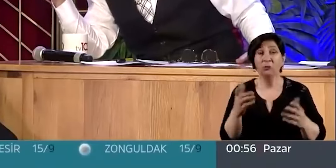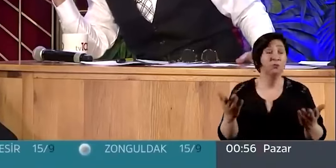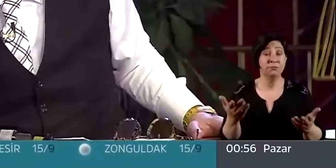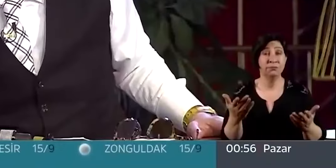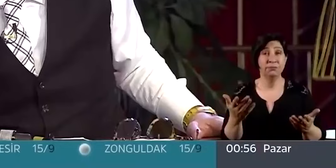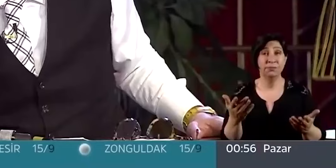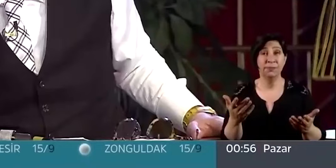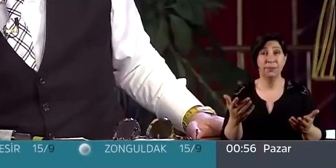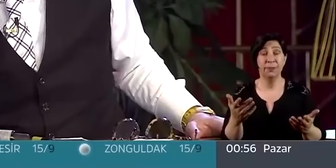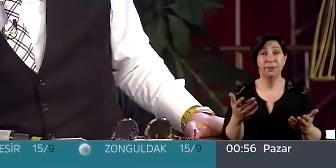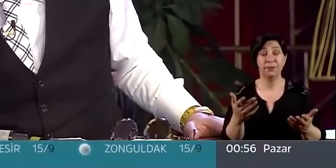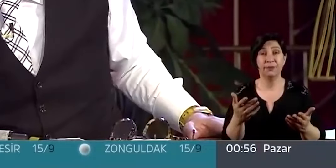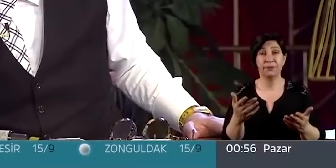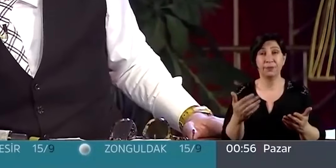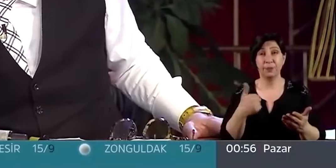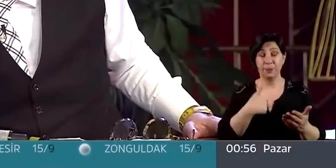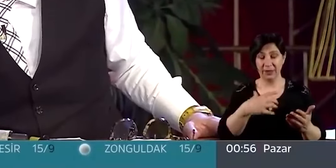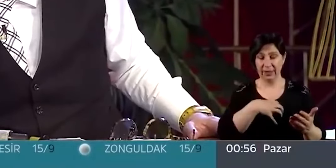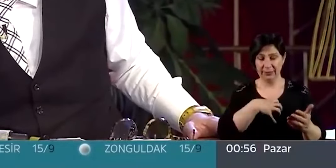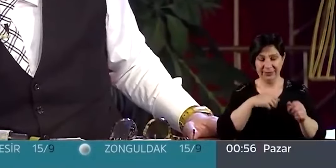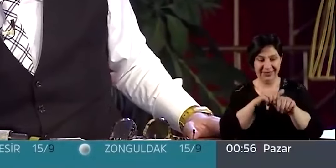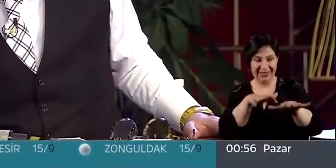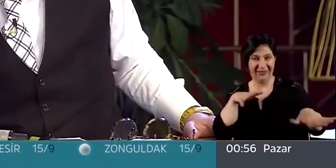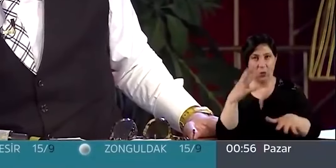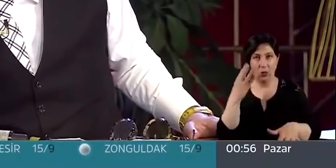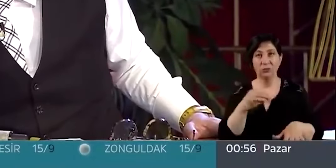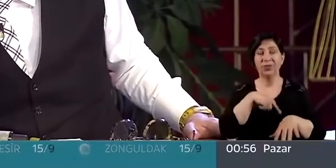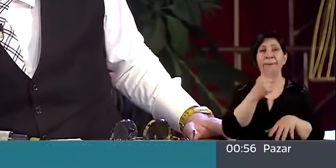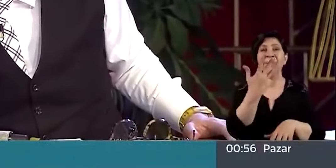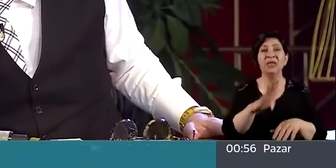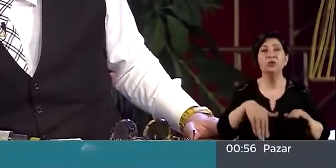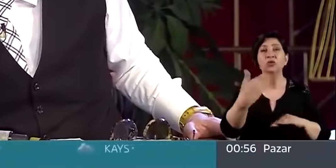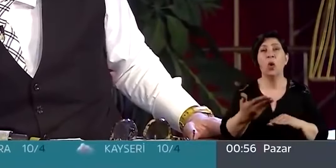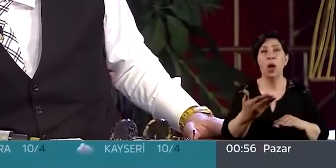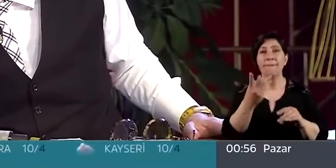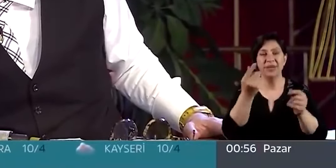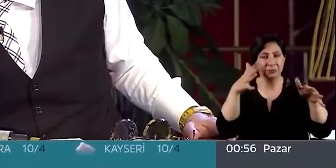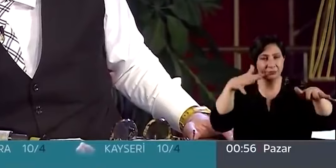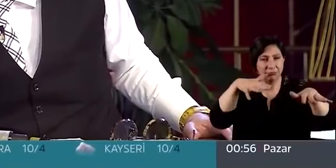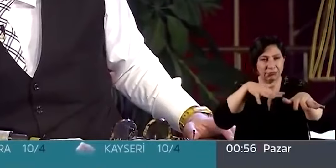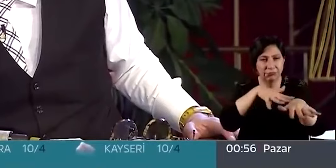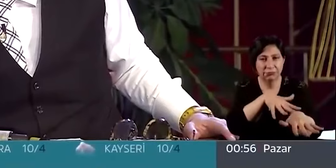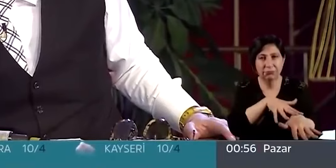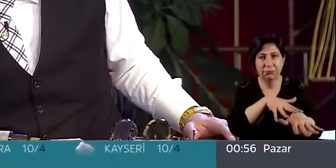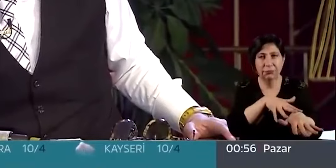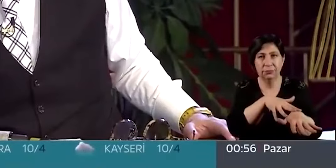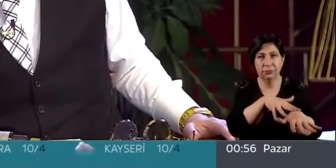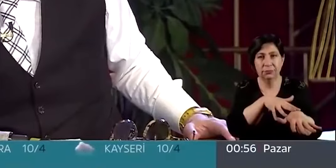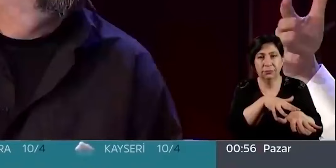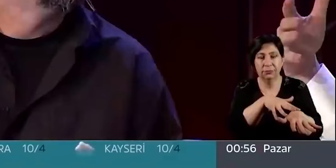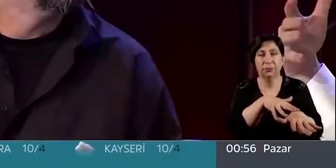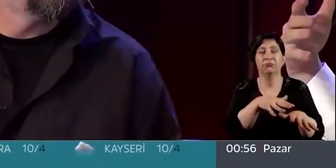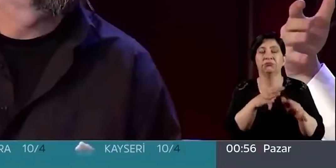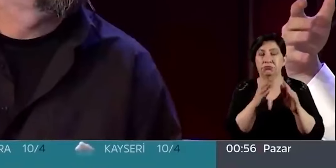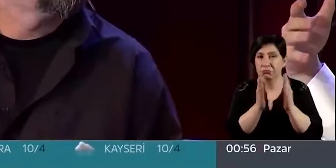Çünkü ben kendim de trafikte olduğum zaman mesela 5'ten sonra zaten bir yoğunlaşma var. Bence 5-8